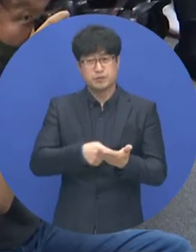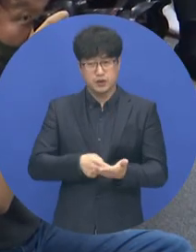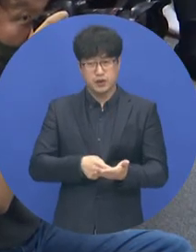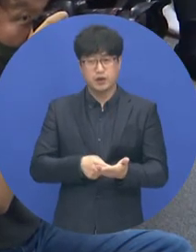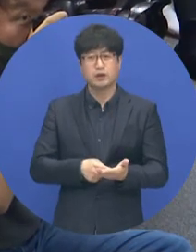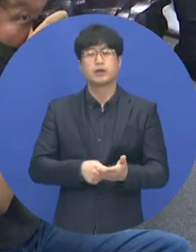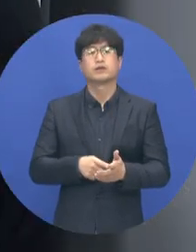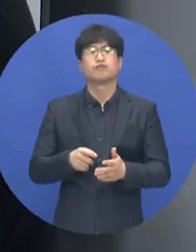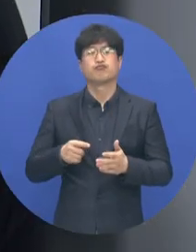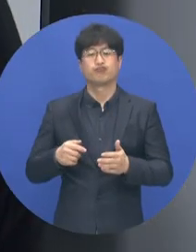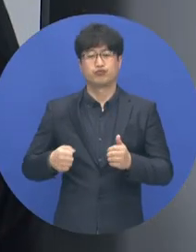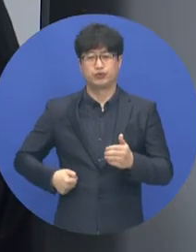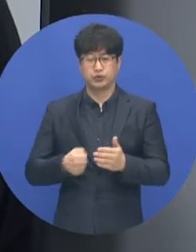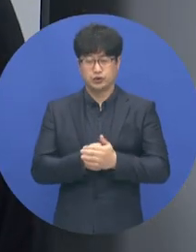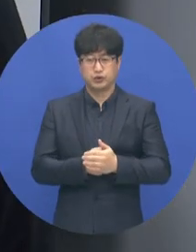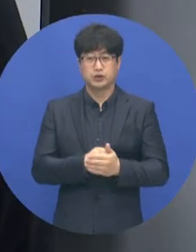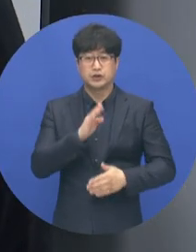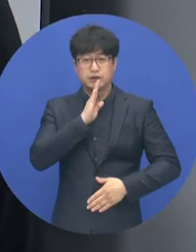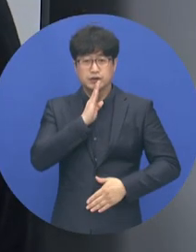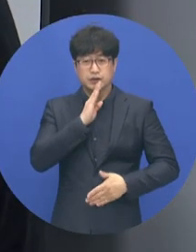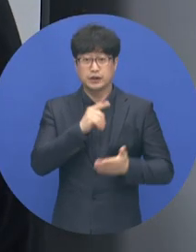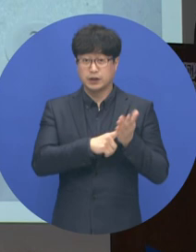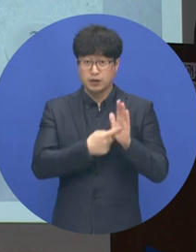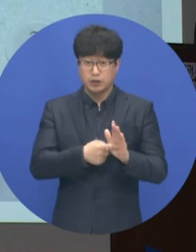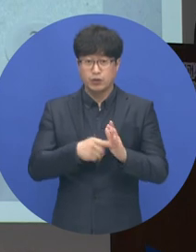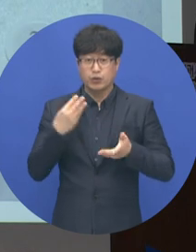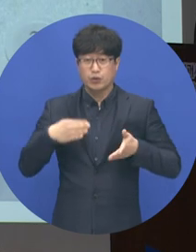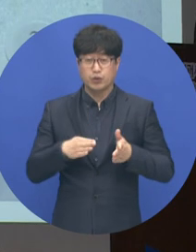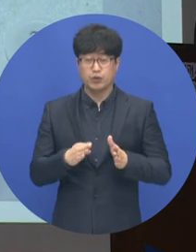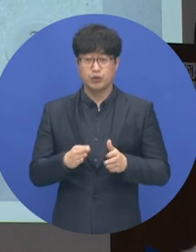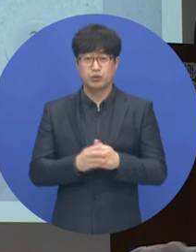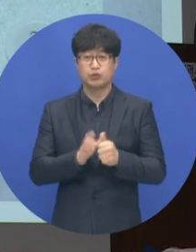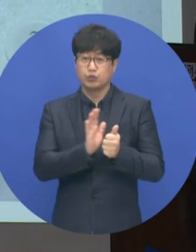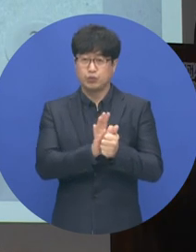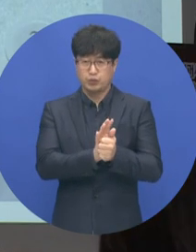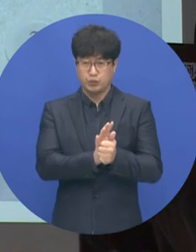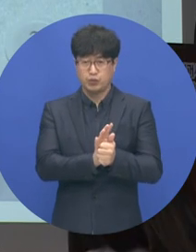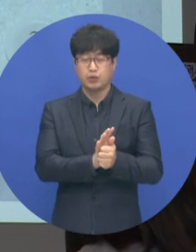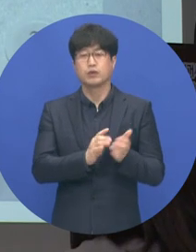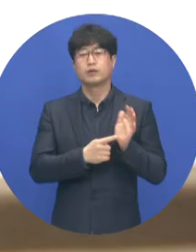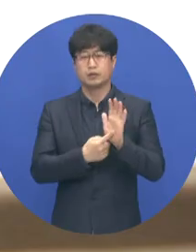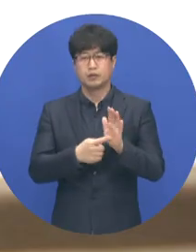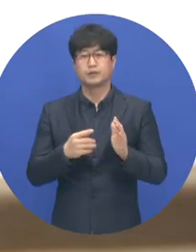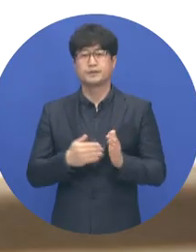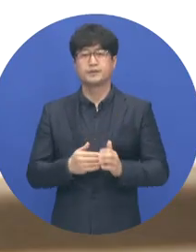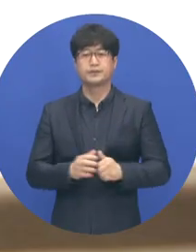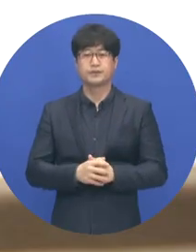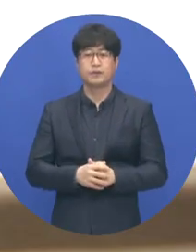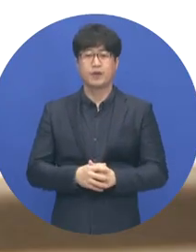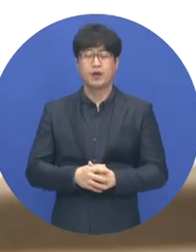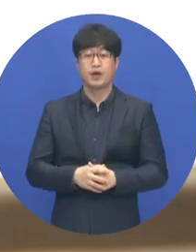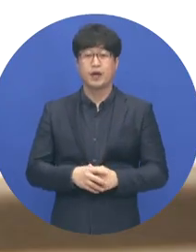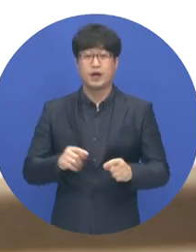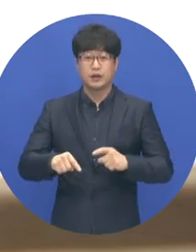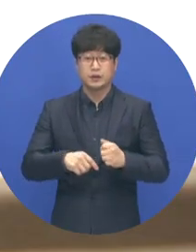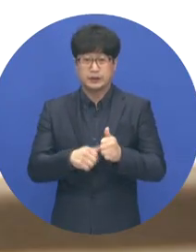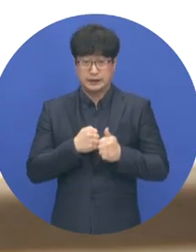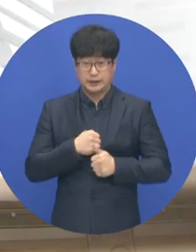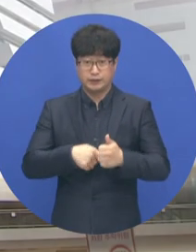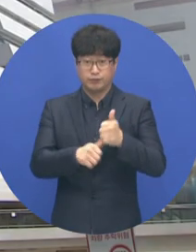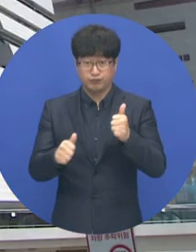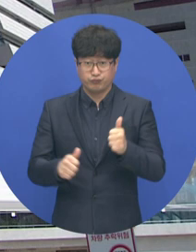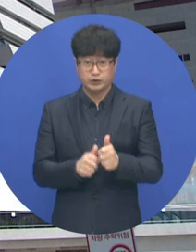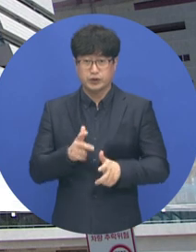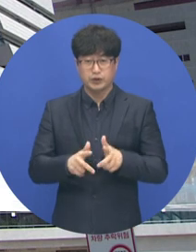유해 발굴을 비롯한 진실규명을 주도하고 경기도는 협조하는 역할이라고 밝혔습니다. 행정안전부의 유해 발굴 사업